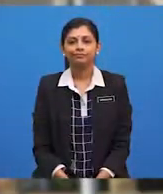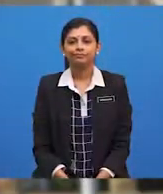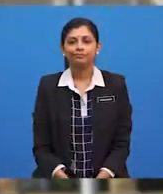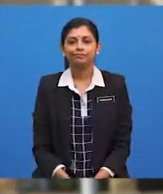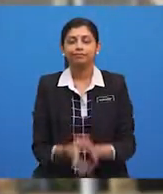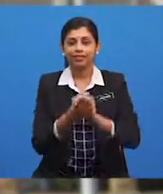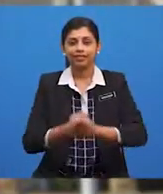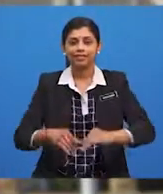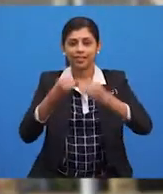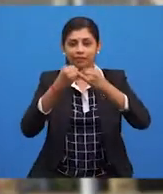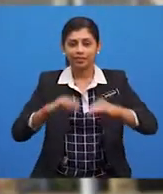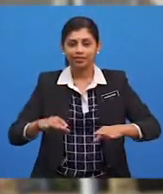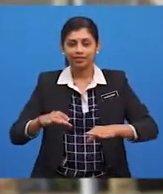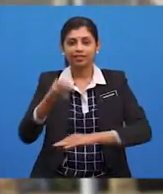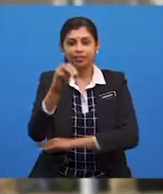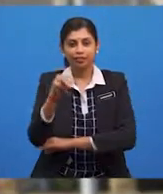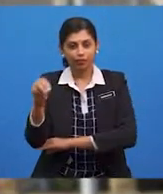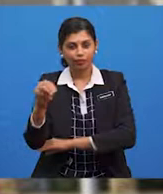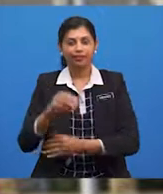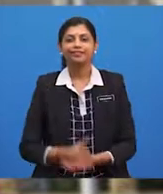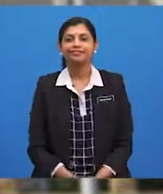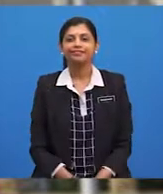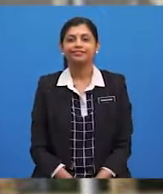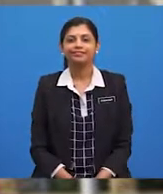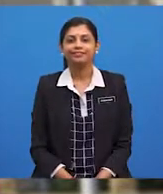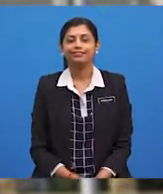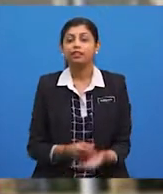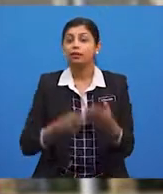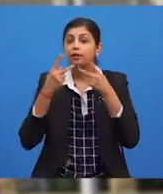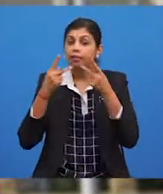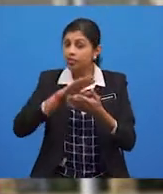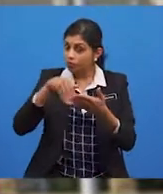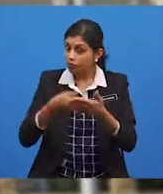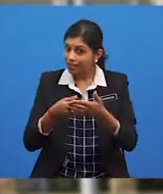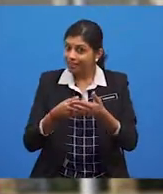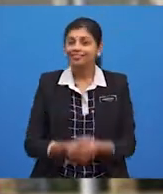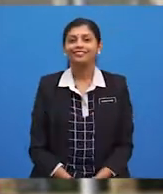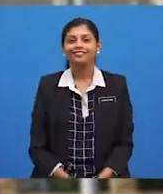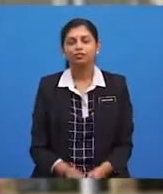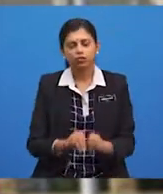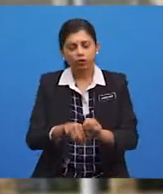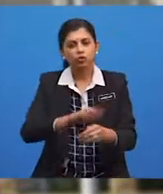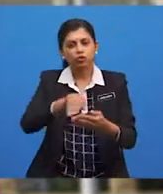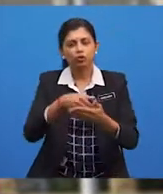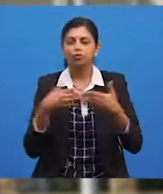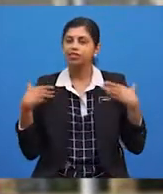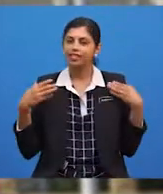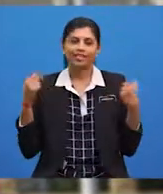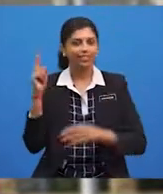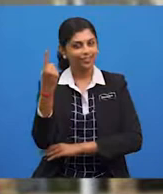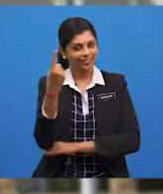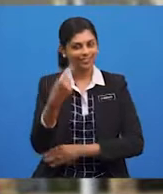Assalamualaikum dan selamat sejahtera para pelajar sekalian. Apa khabar semua? Semoga semuanya sihat-sihat